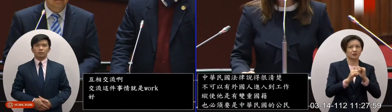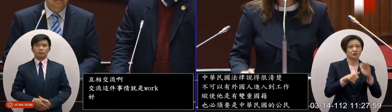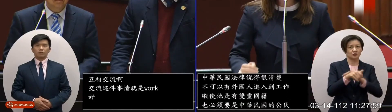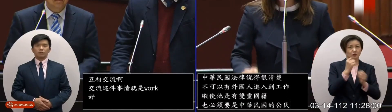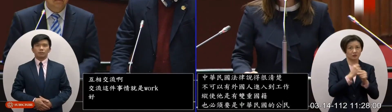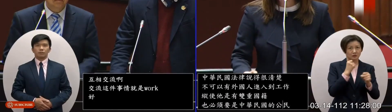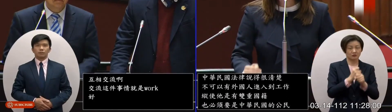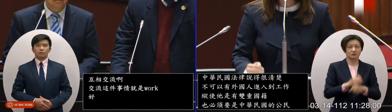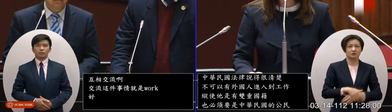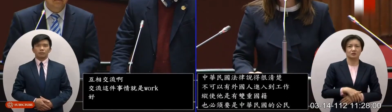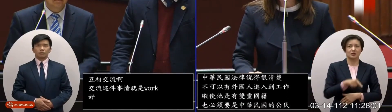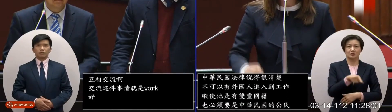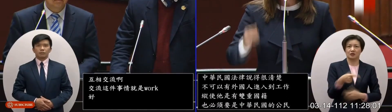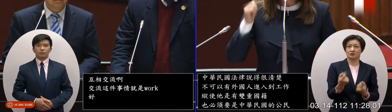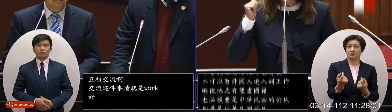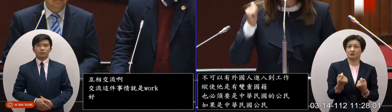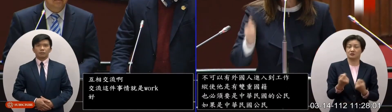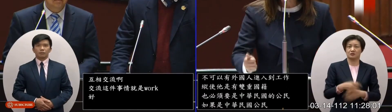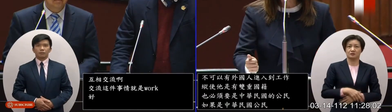他也不可以到